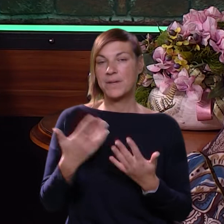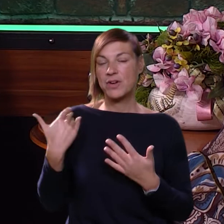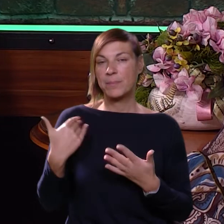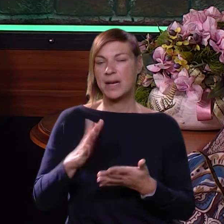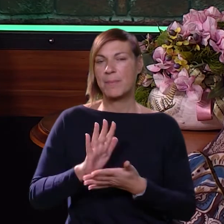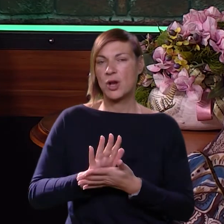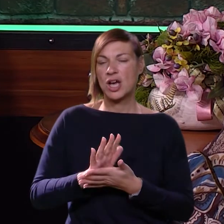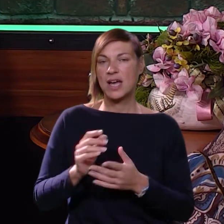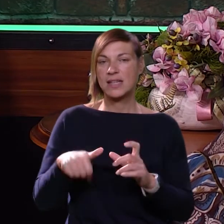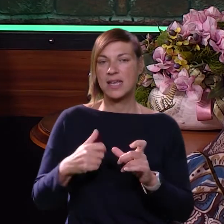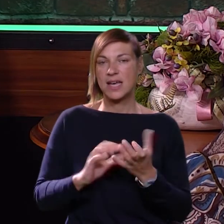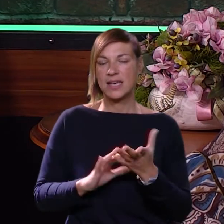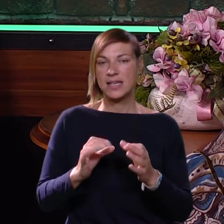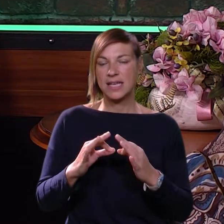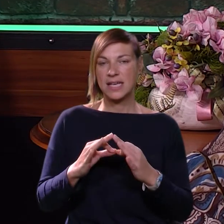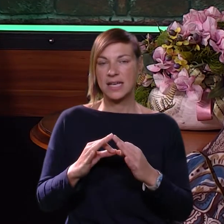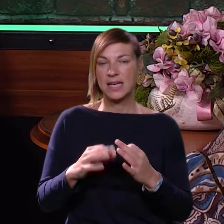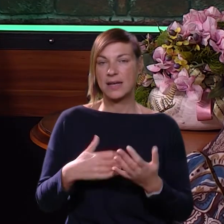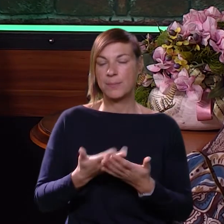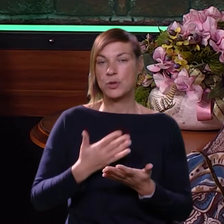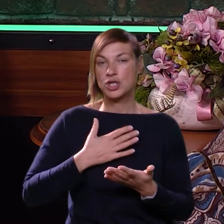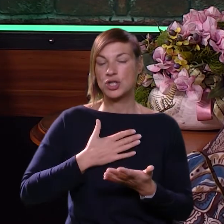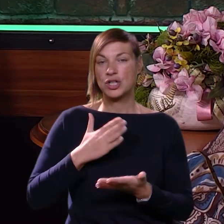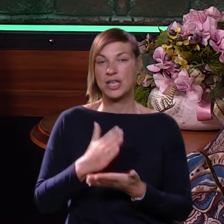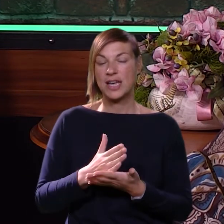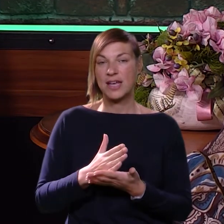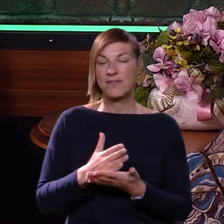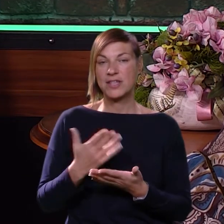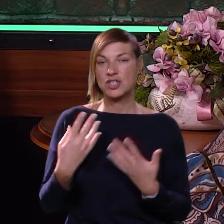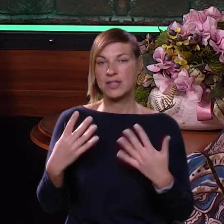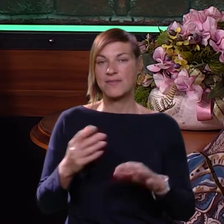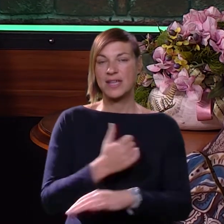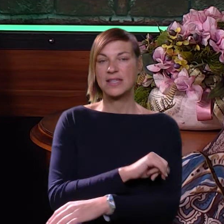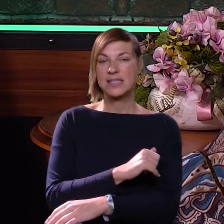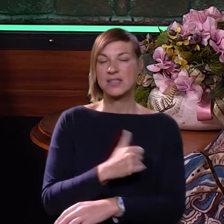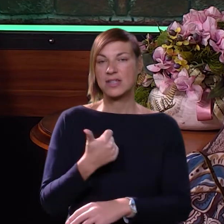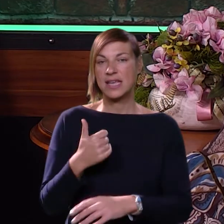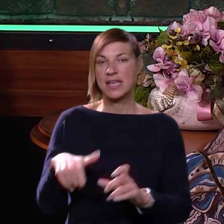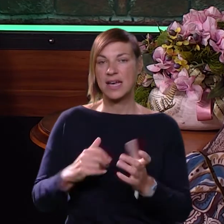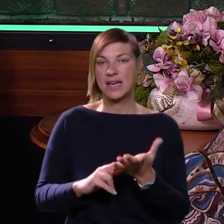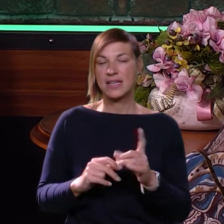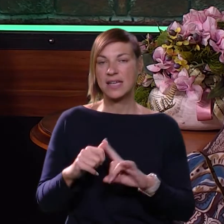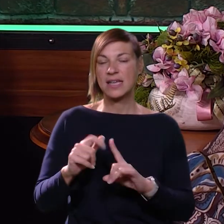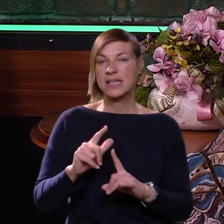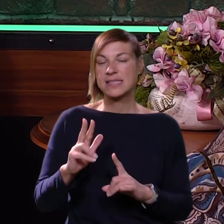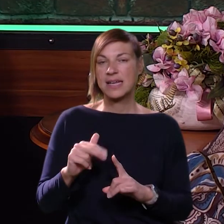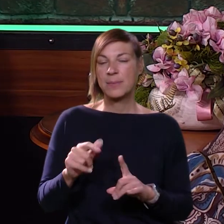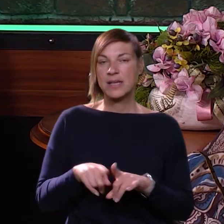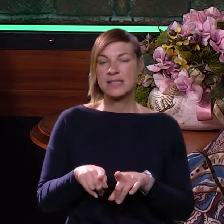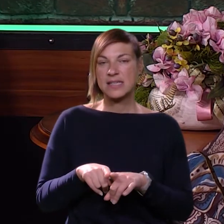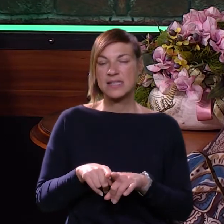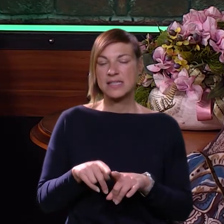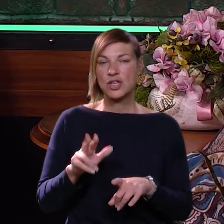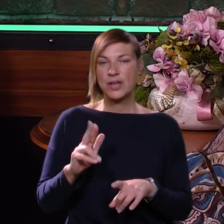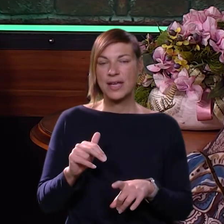tu je prvo bila blokada jajnika, nakon to, pošto ja već od nekih 19 godina jedan jajnik nisam imala jer sam